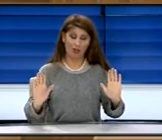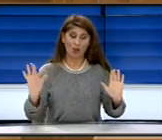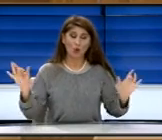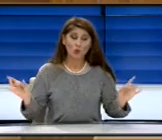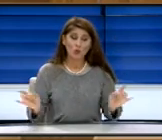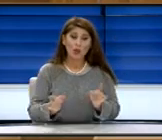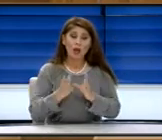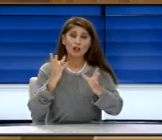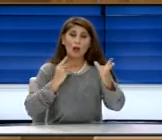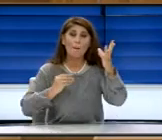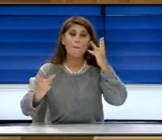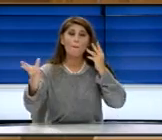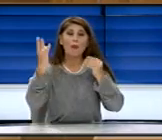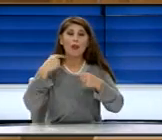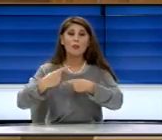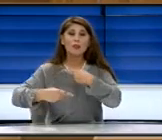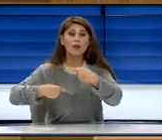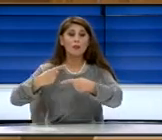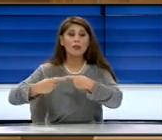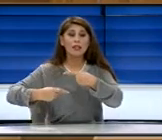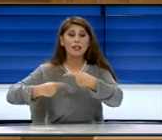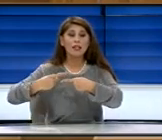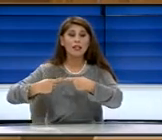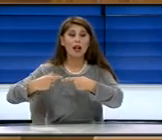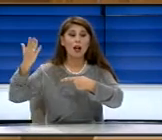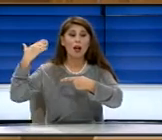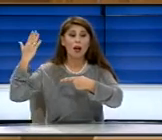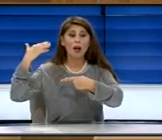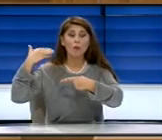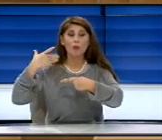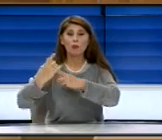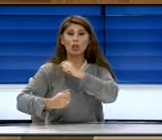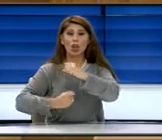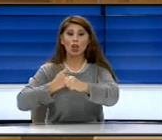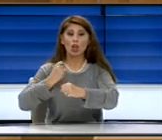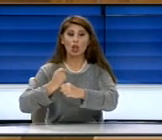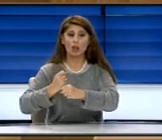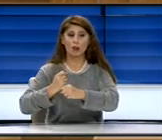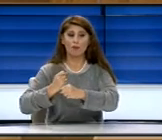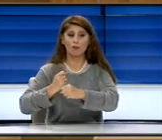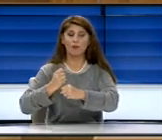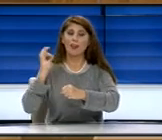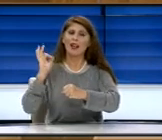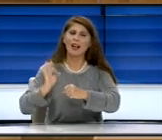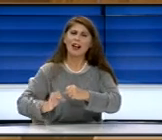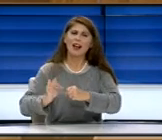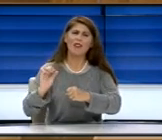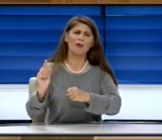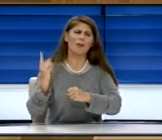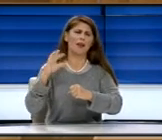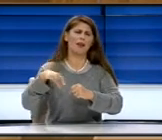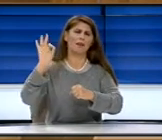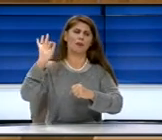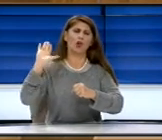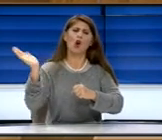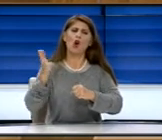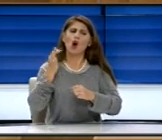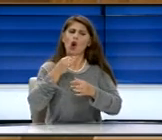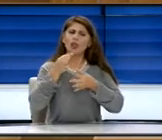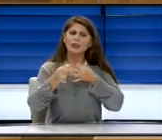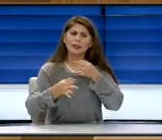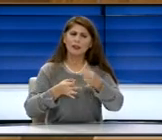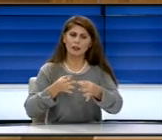διδαχτείτε λίγο από την πείρα των προηγούμενων χρόνων. Σε κάθε περίπτωση, όσα κοσμητικά επίθετα και αν βάλετε